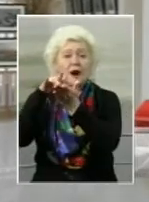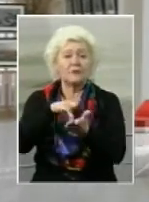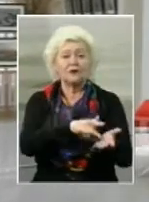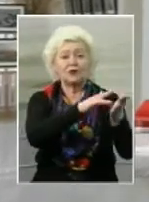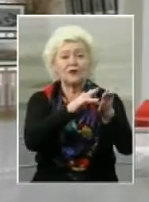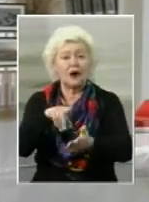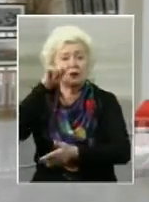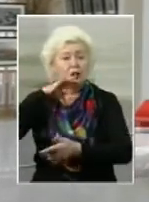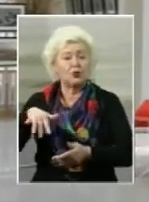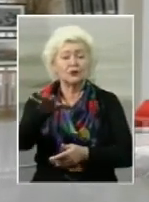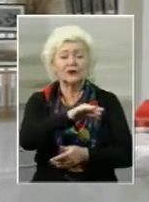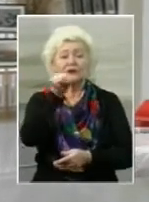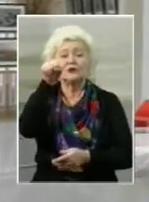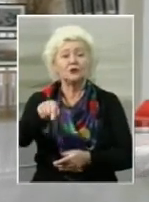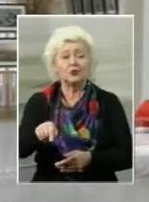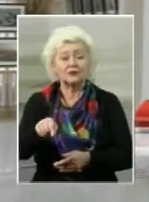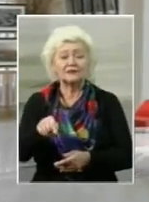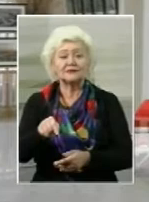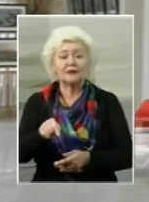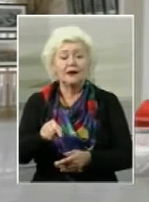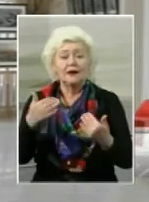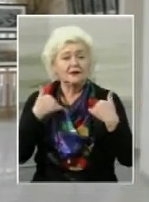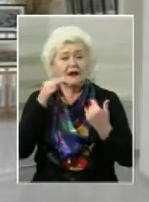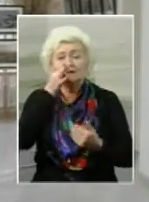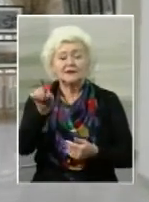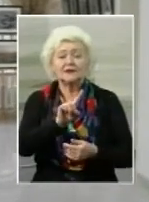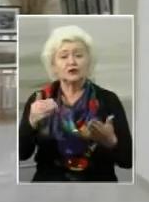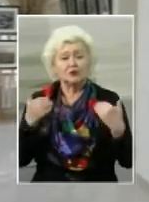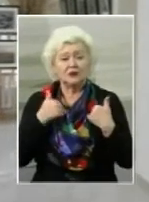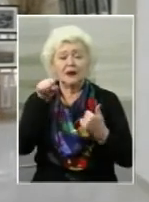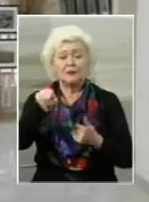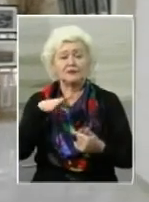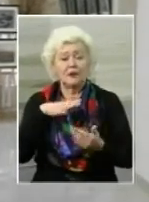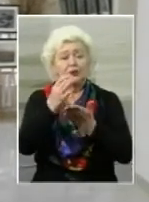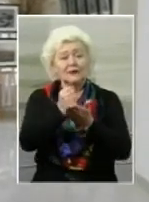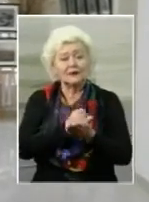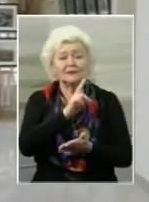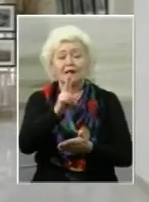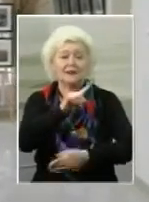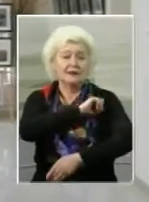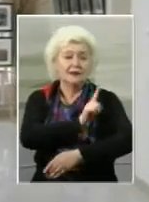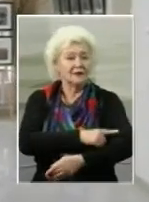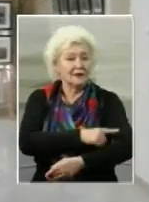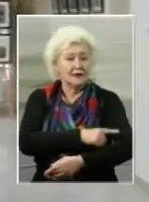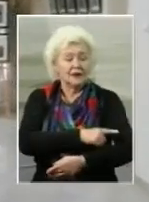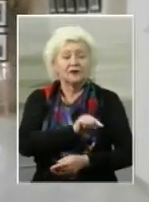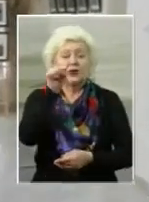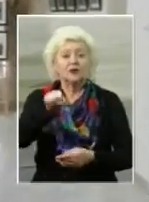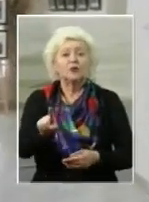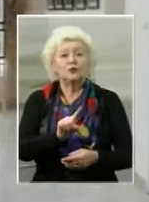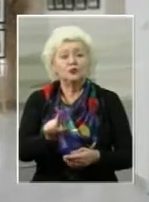Україною. Це... Я не скажу, що для мене це були занадто великі зусилля, тому